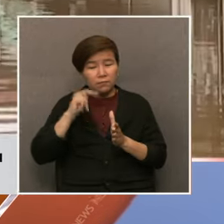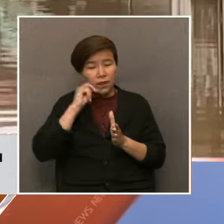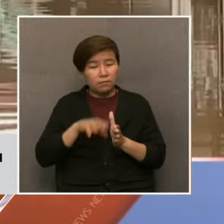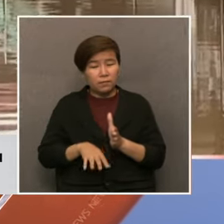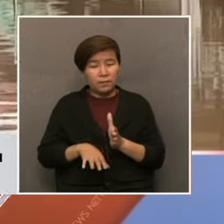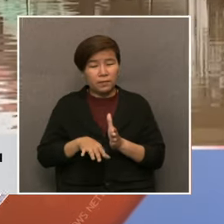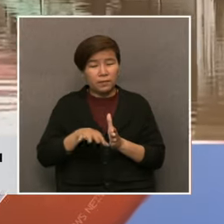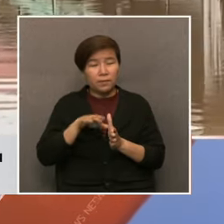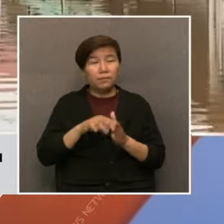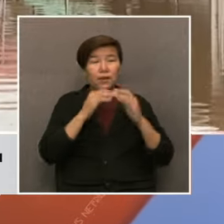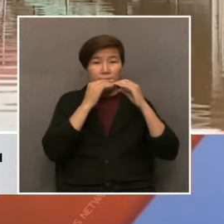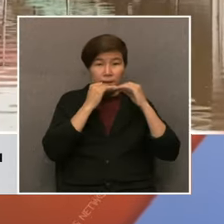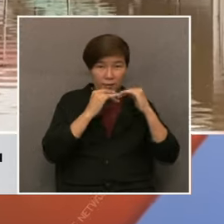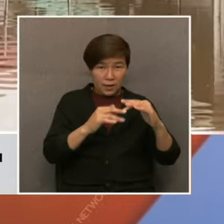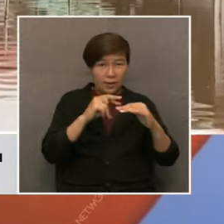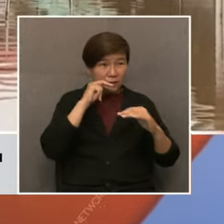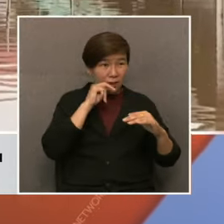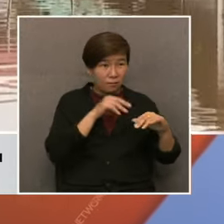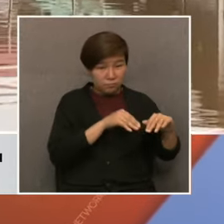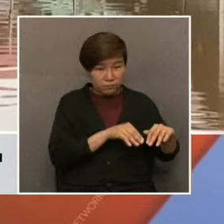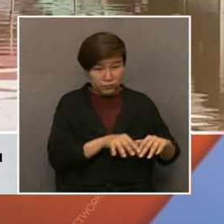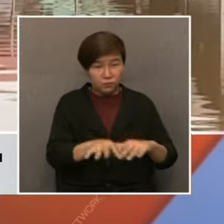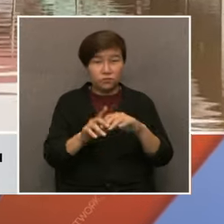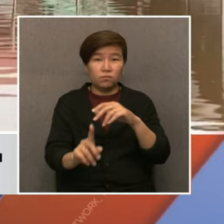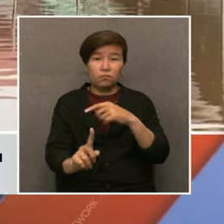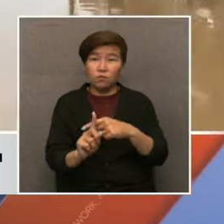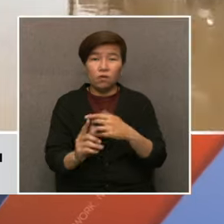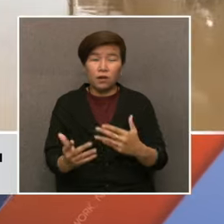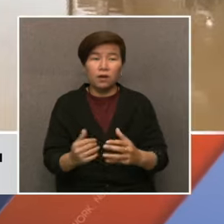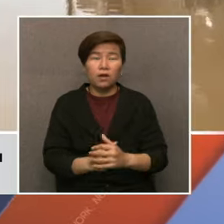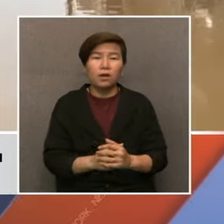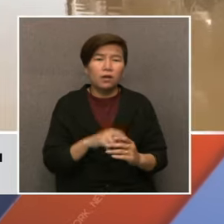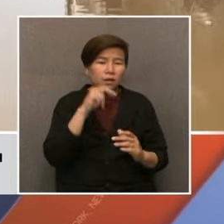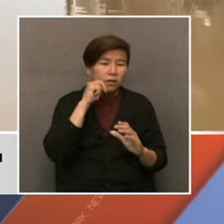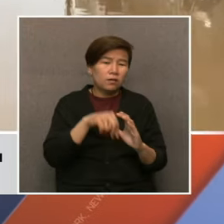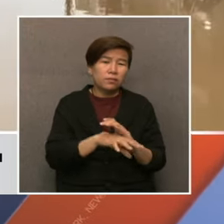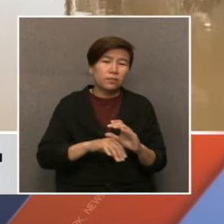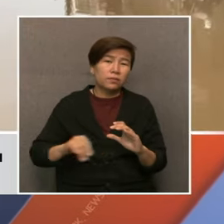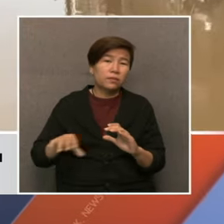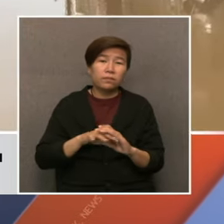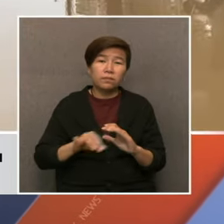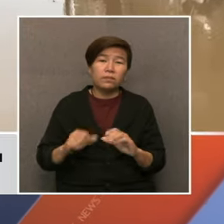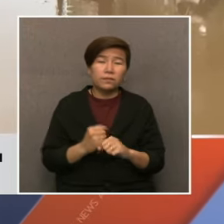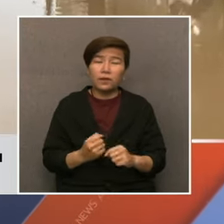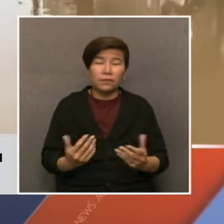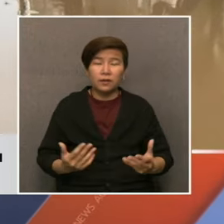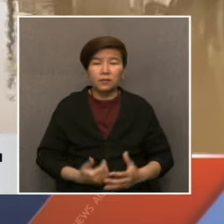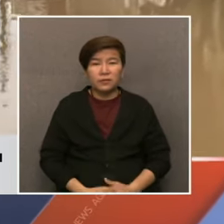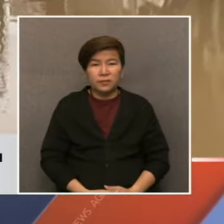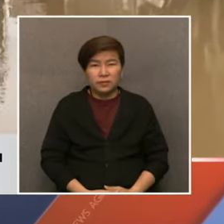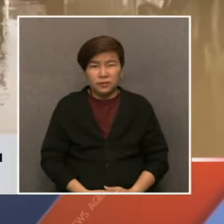ลหนุนสูงแล้วครับท่านสถานการณ์ตอนนี้เป็นอย่างไรแล้วก็กระทบต่อเรื่องการระบายน้ำตอนนี้มากน้อยขนาดไหนครับ ตอนนี้น้ำทะเลช่